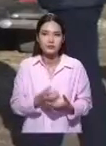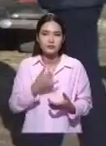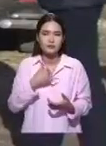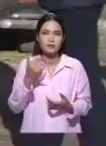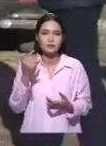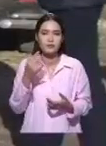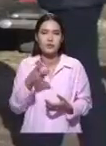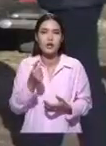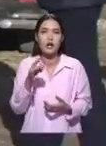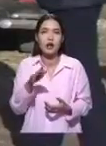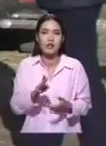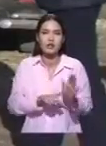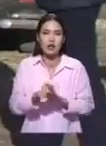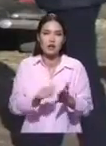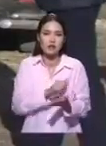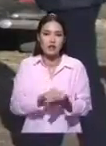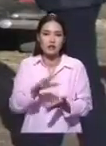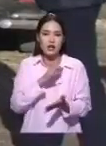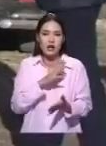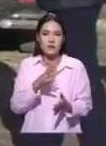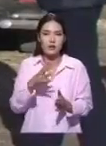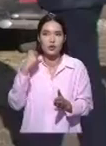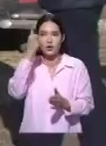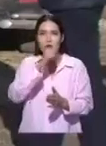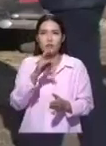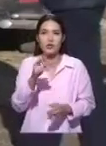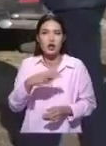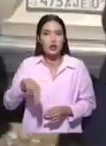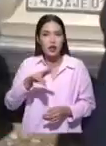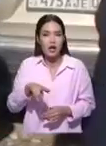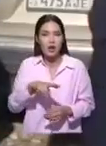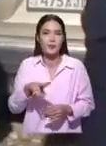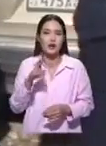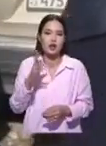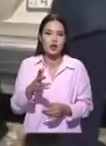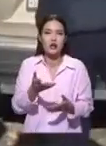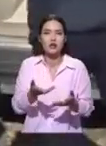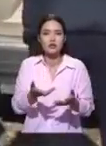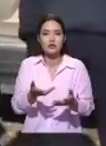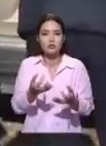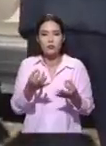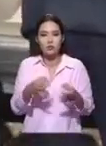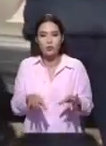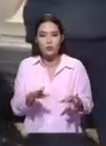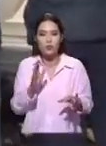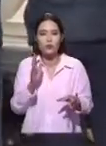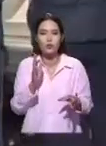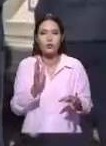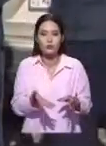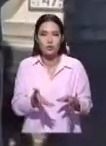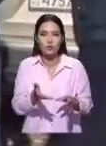марте 2022 года. Обещали, что в декабре мы получим ключи. Была в